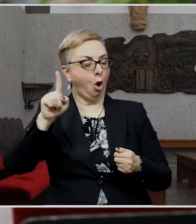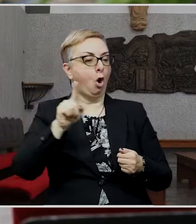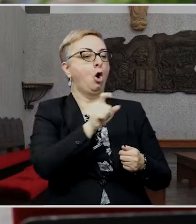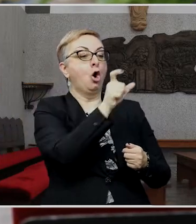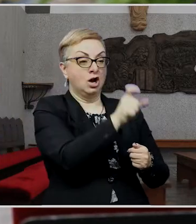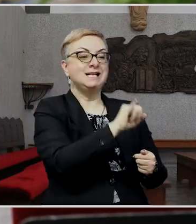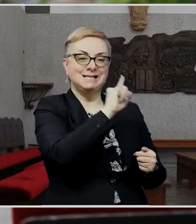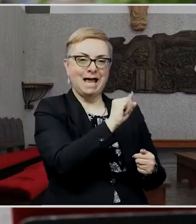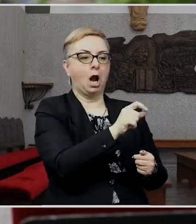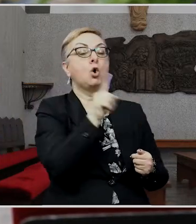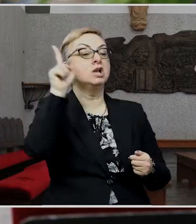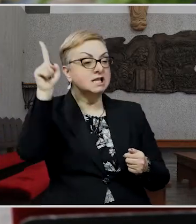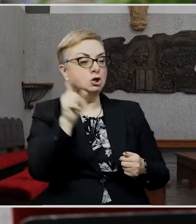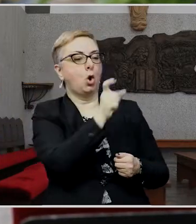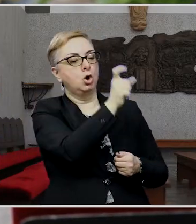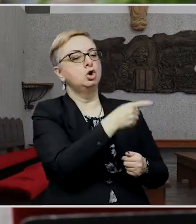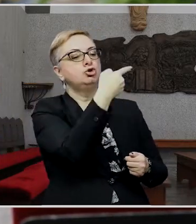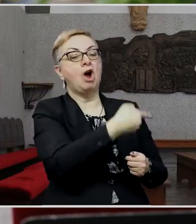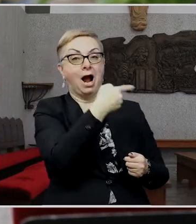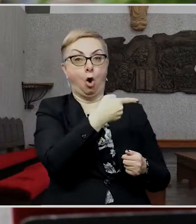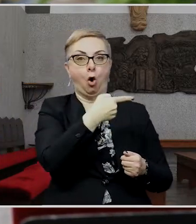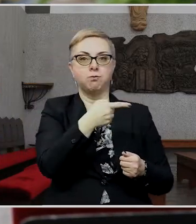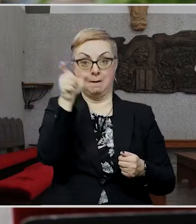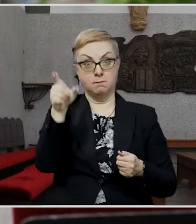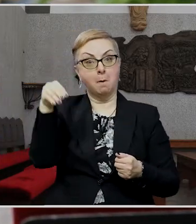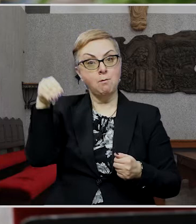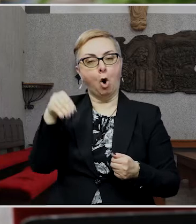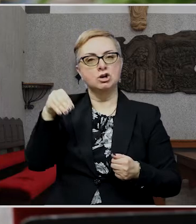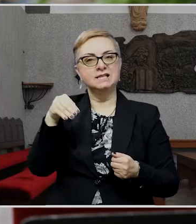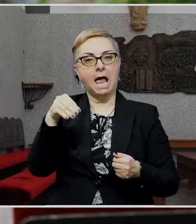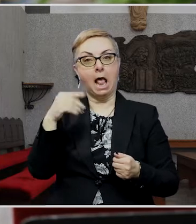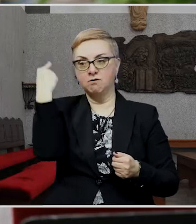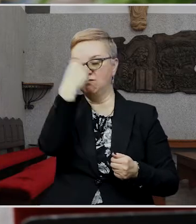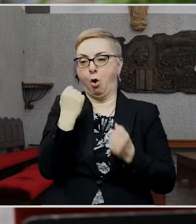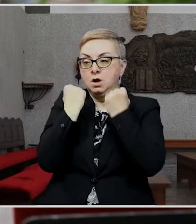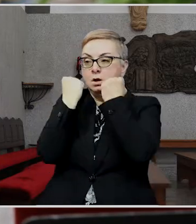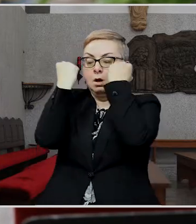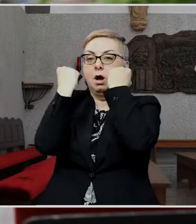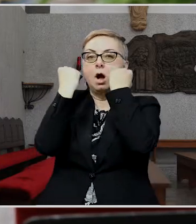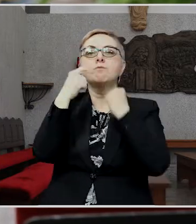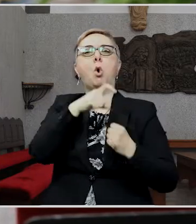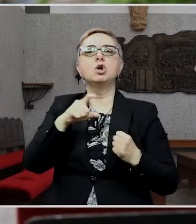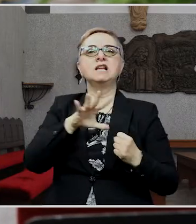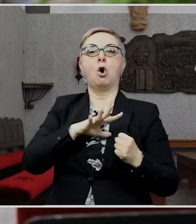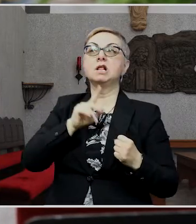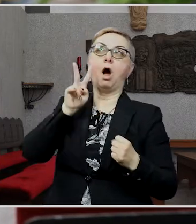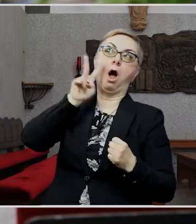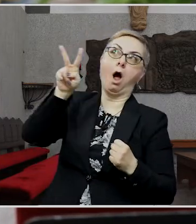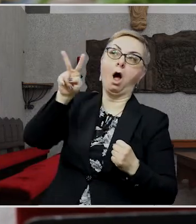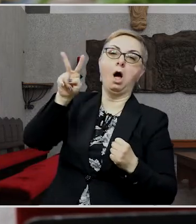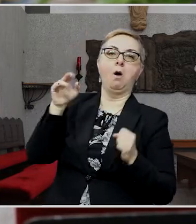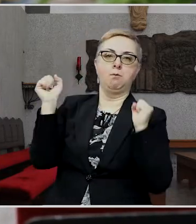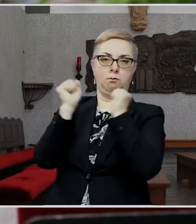e il dio di giacobbe mosè si coprì allora il volto perché temeva di guardare dio